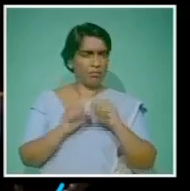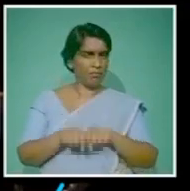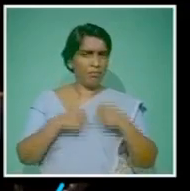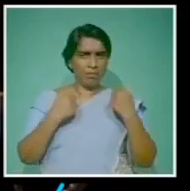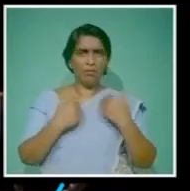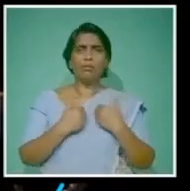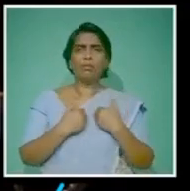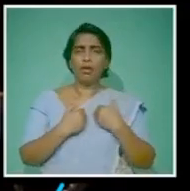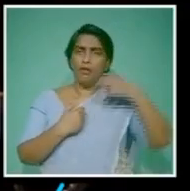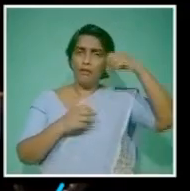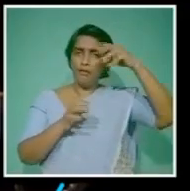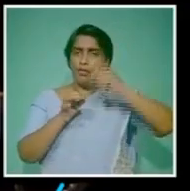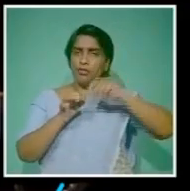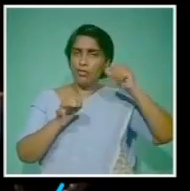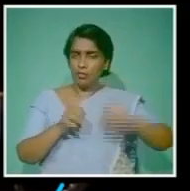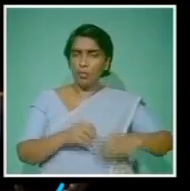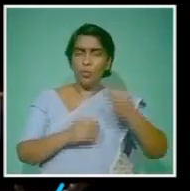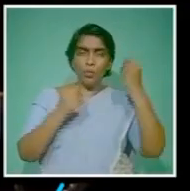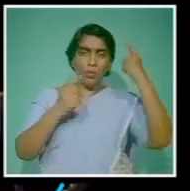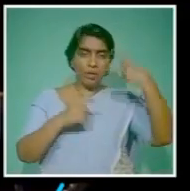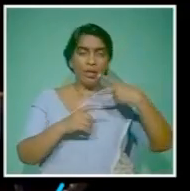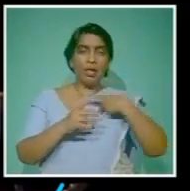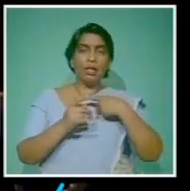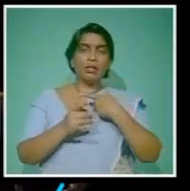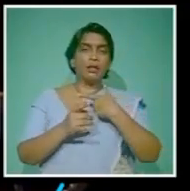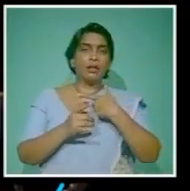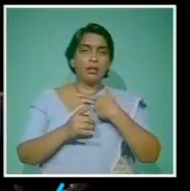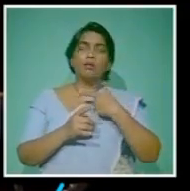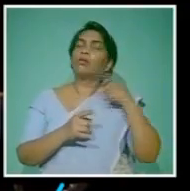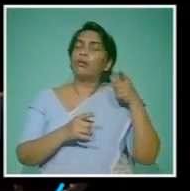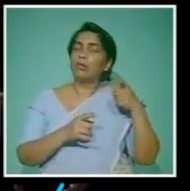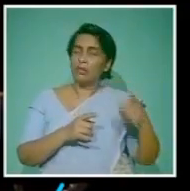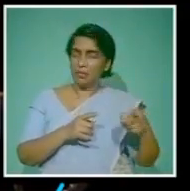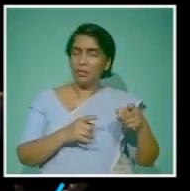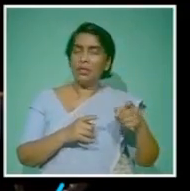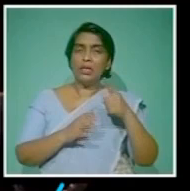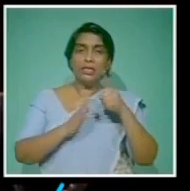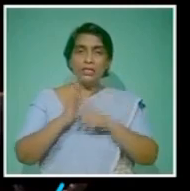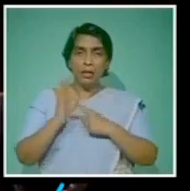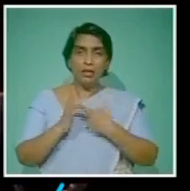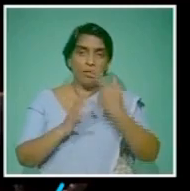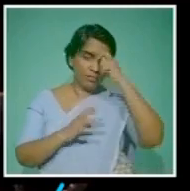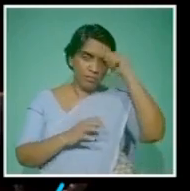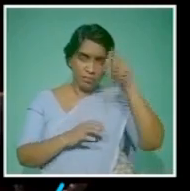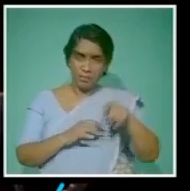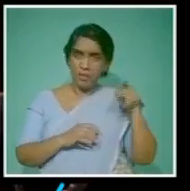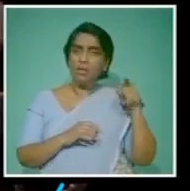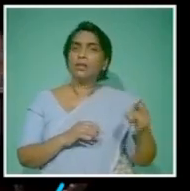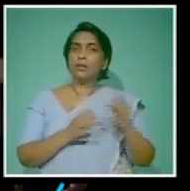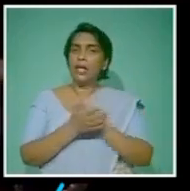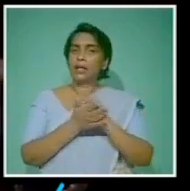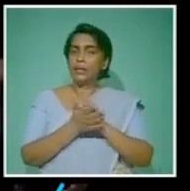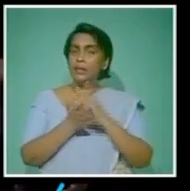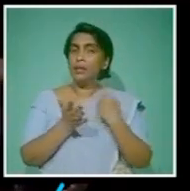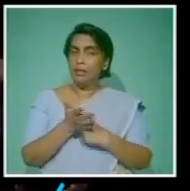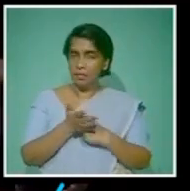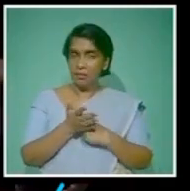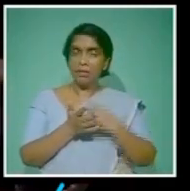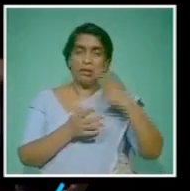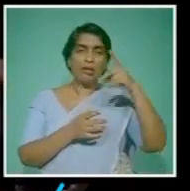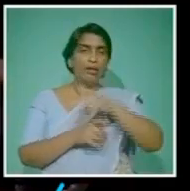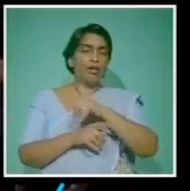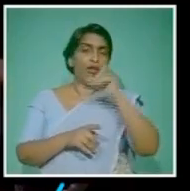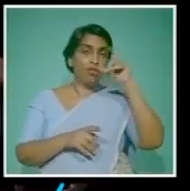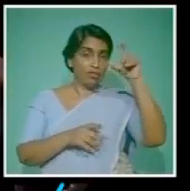යටතේ විදුලි බල මණ්ඩලයේ අතිරේක සාමාන්‍ය අධිකාරී කලාප 1 ජයවිලාල් මීගොඩ මහතාද හේමන්ත රණසිංහ නියෝජ්‍ය සාමාන්‍ය